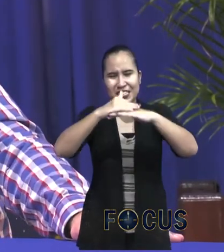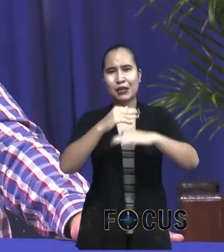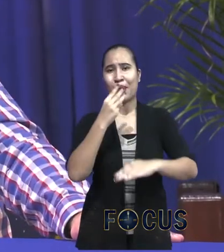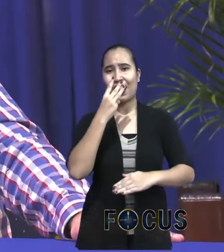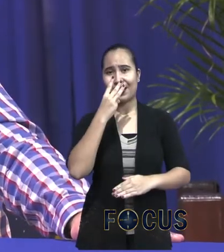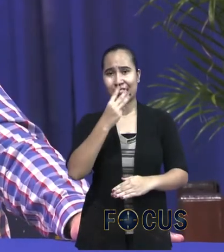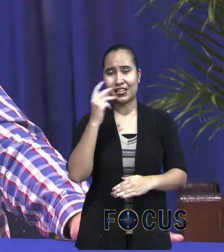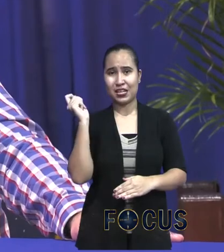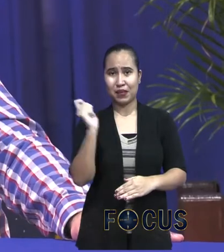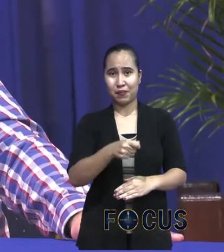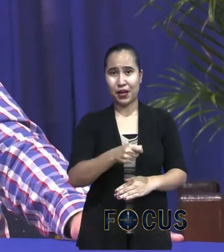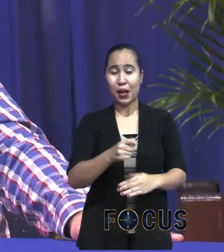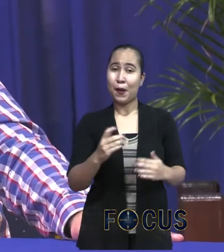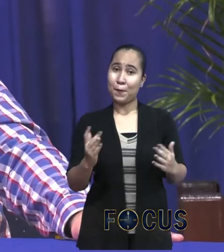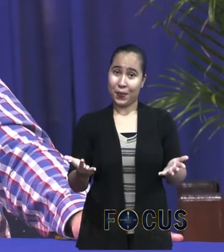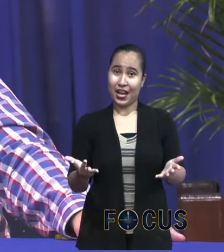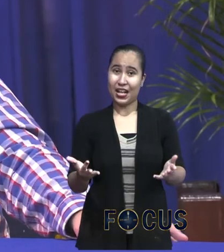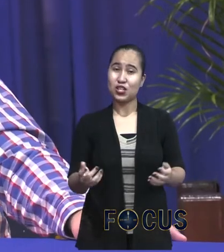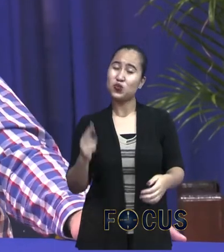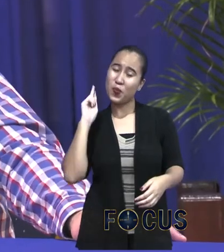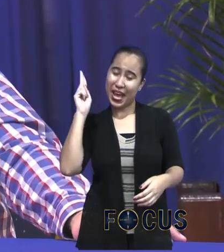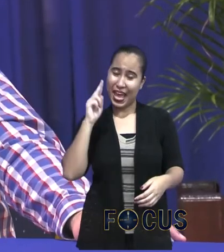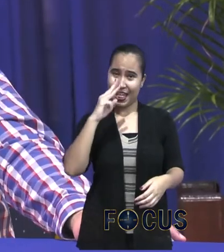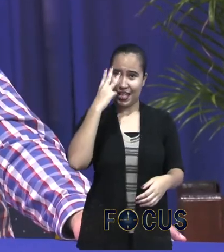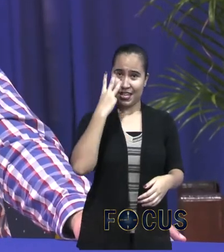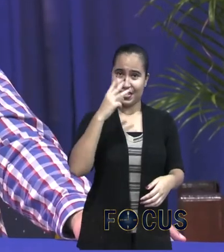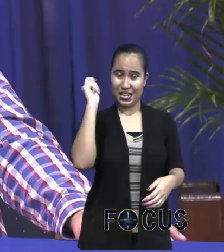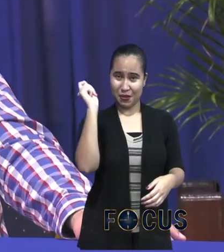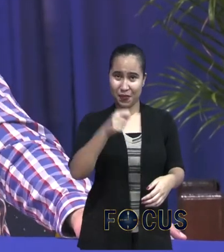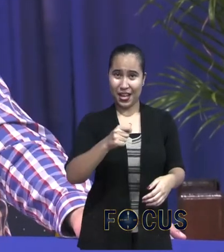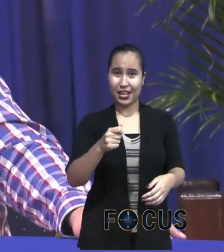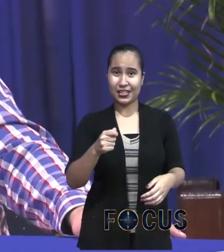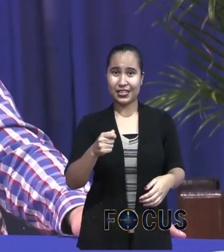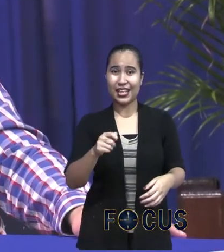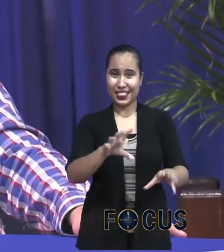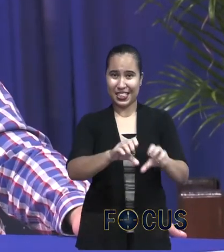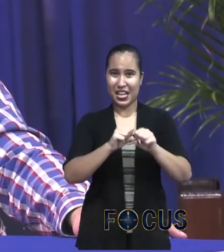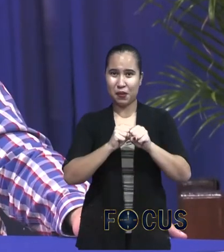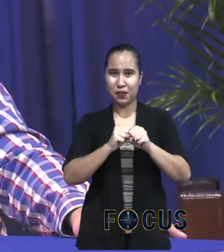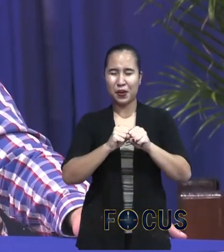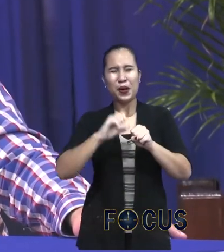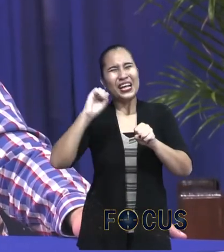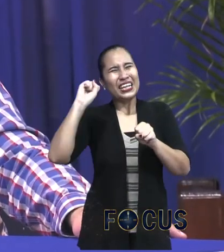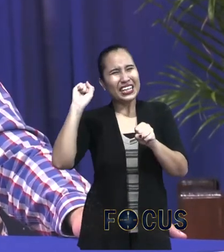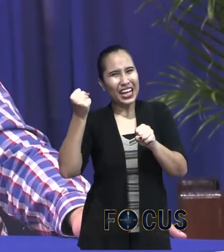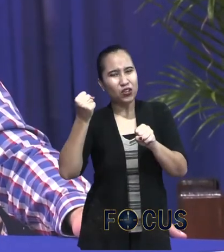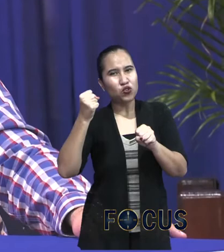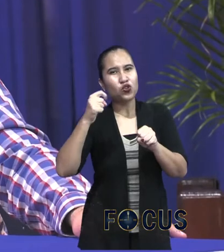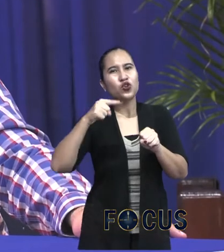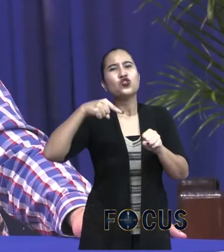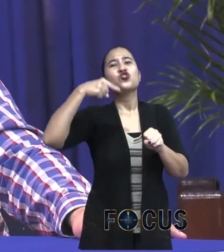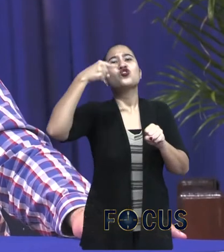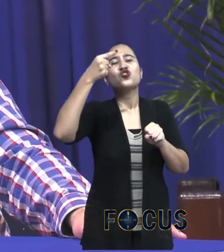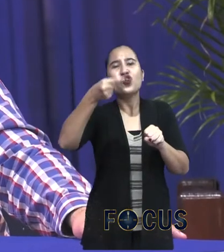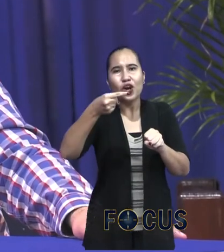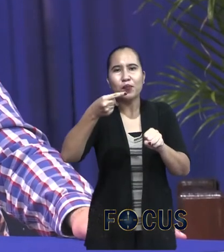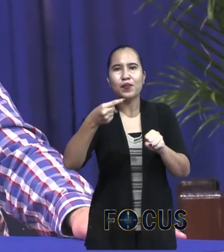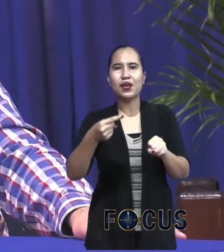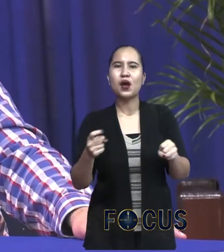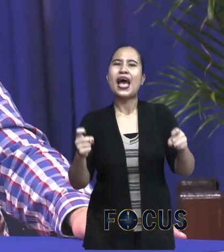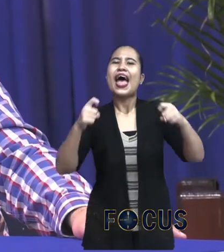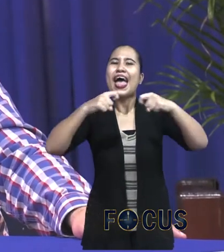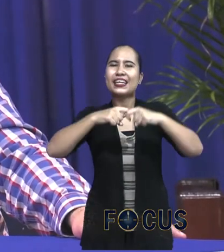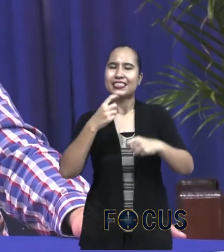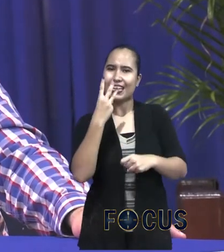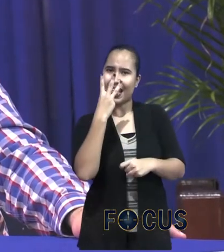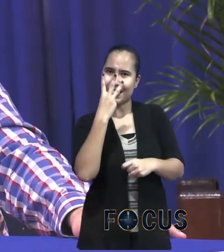Maar als we 3 maanden ook nemen, hebben we de mogelijkheid daarna om nog 3 maanden verder te gaan. We hebben ook erbij